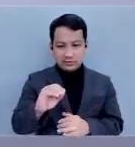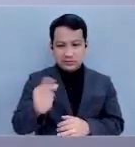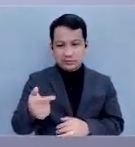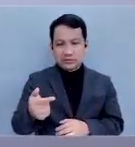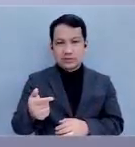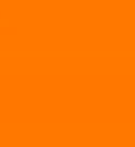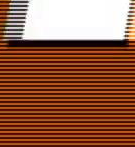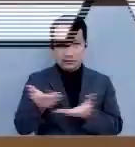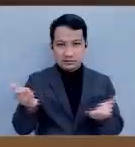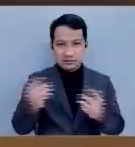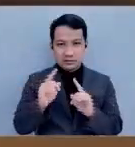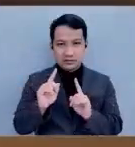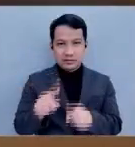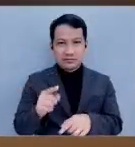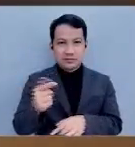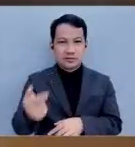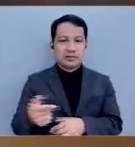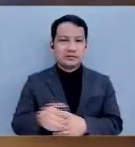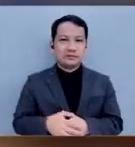ang report.